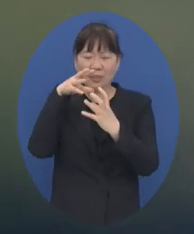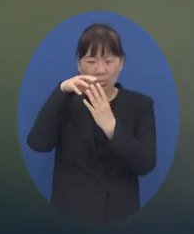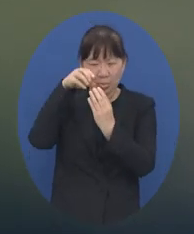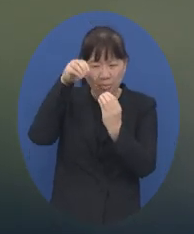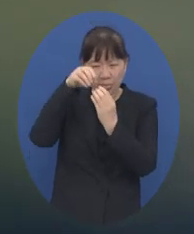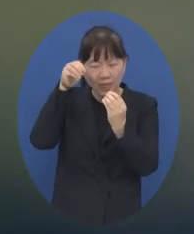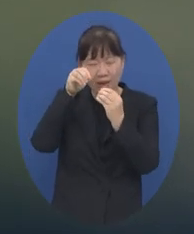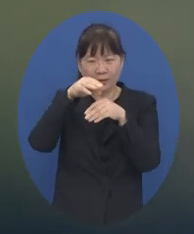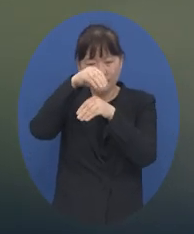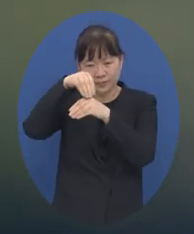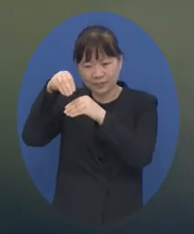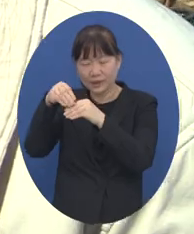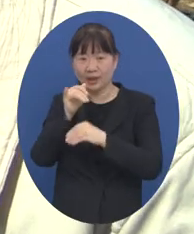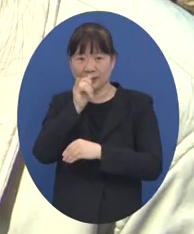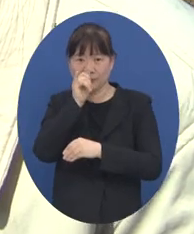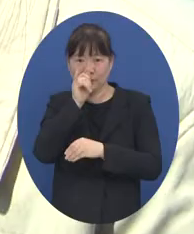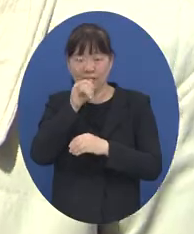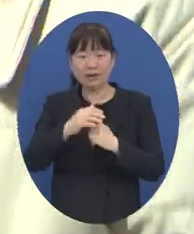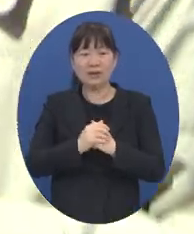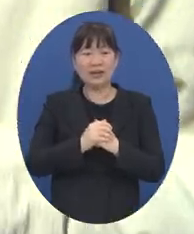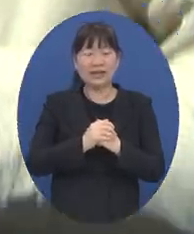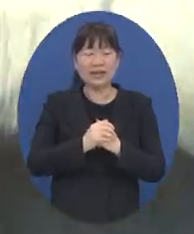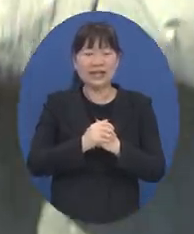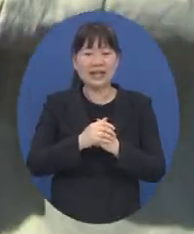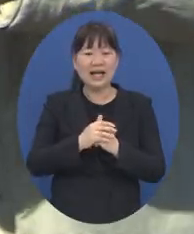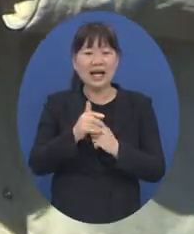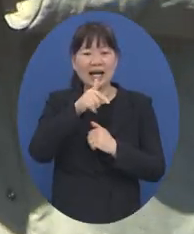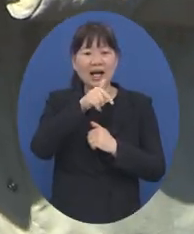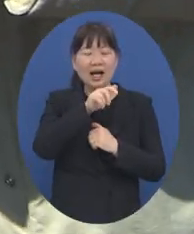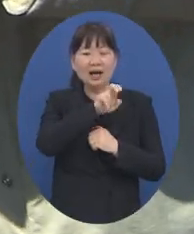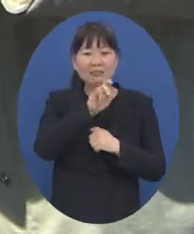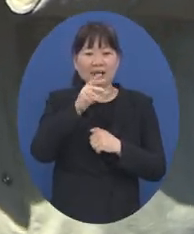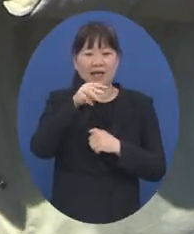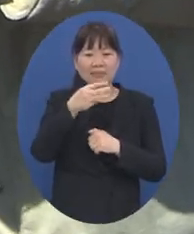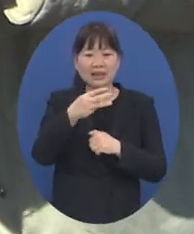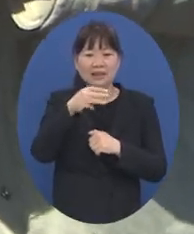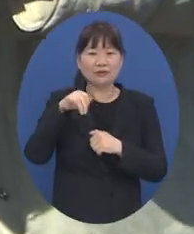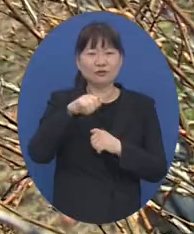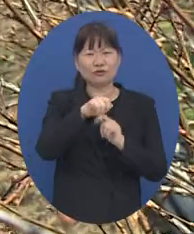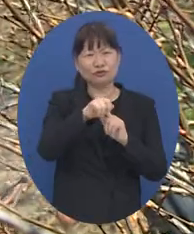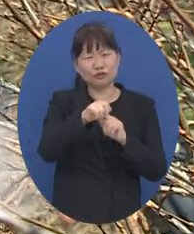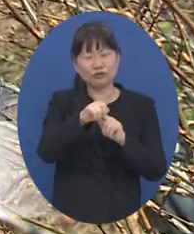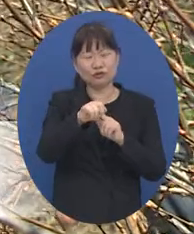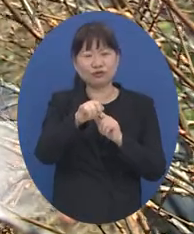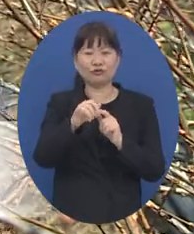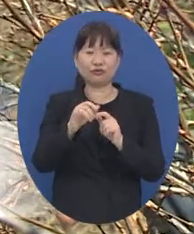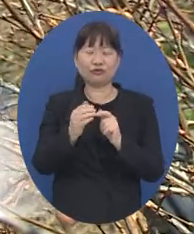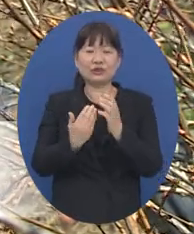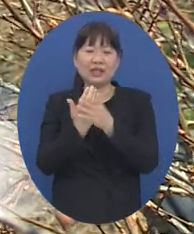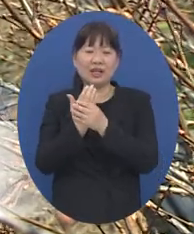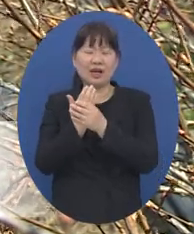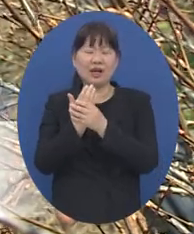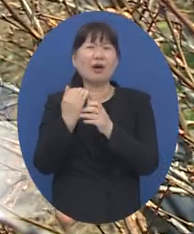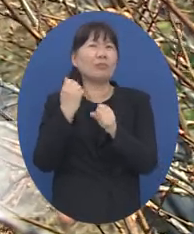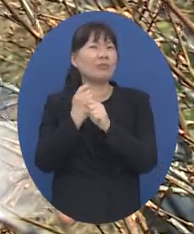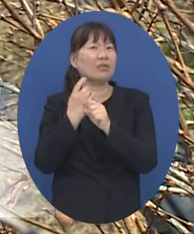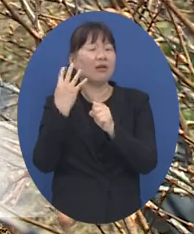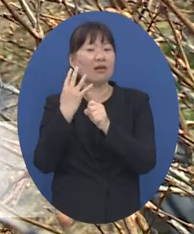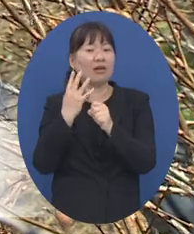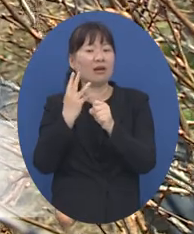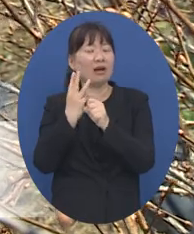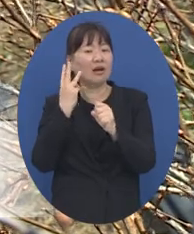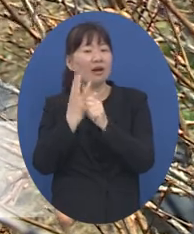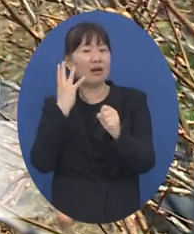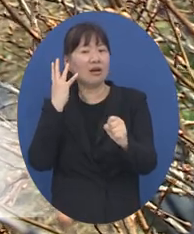있습니다. 외래의 충인 갈색날개 매미충의 월동할 집입니다. 이몇년 전인가 한 3년 전인가 4년